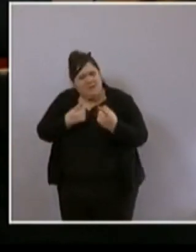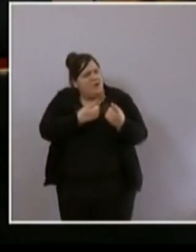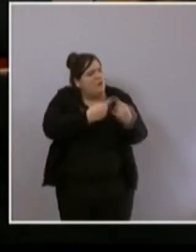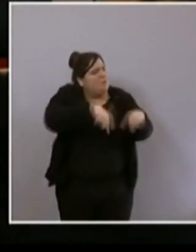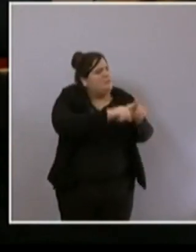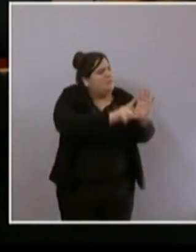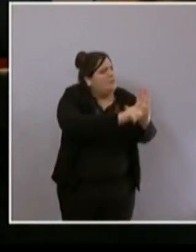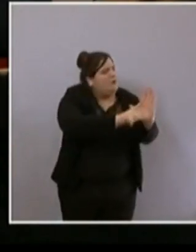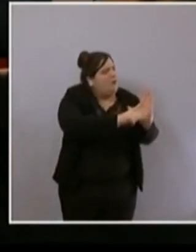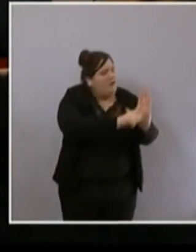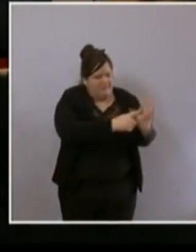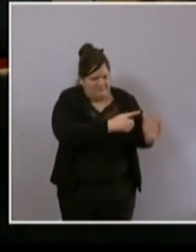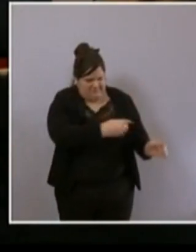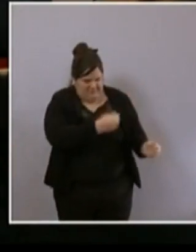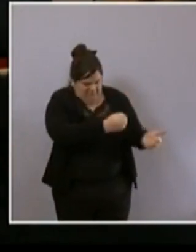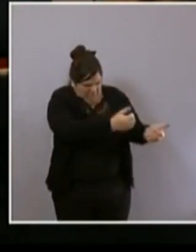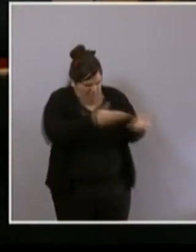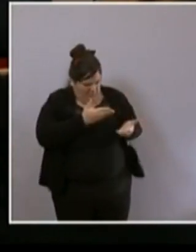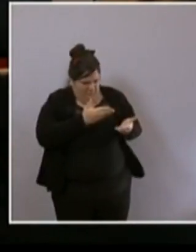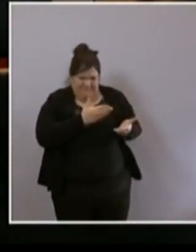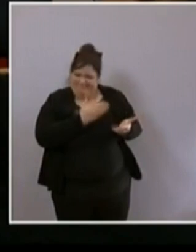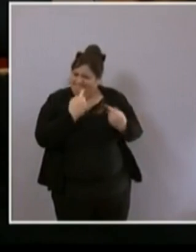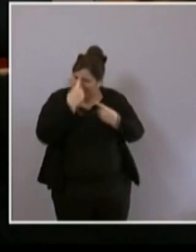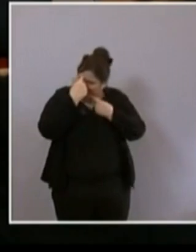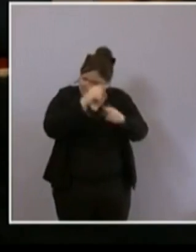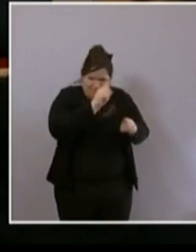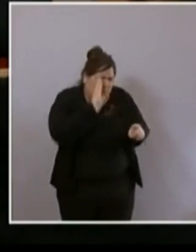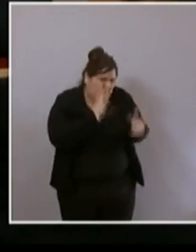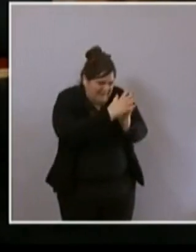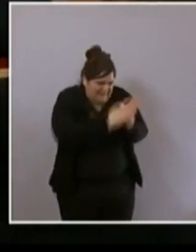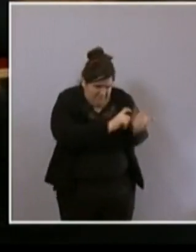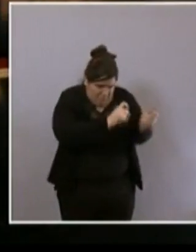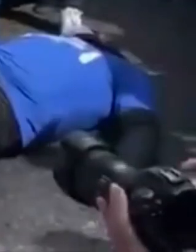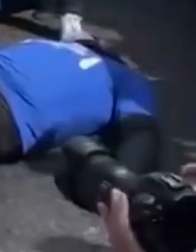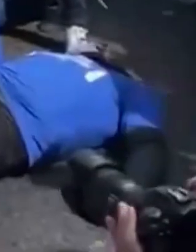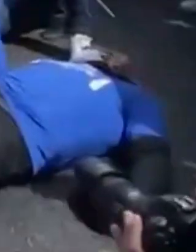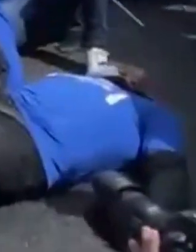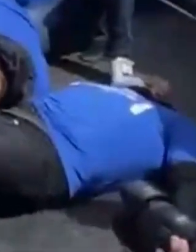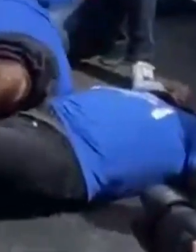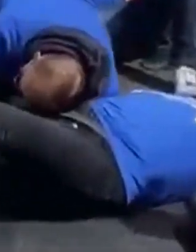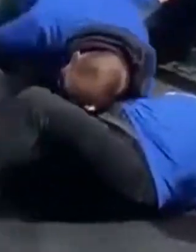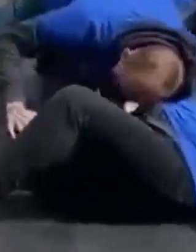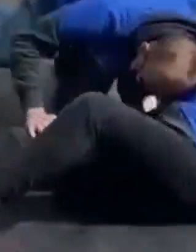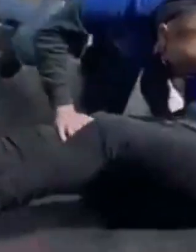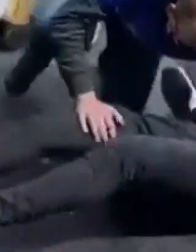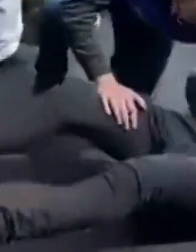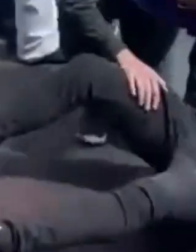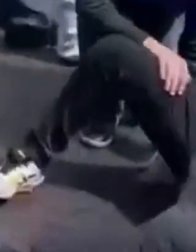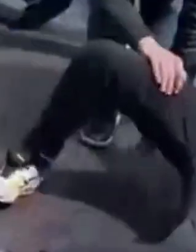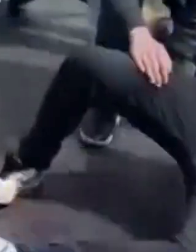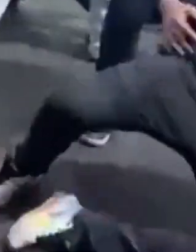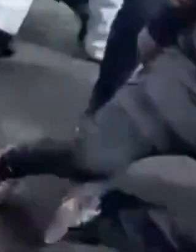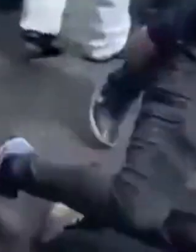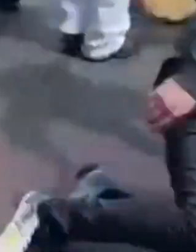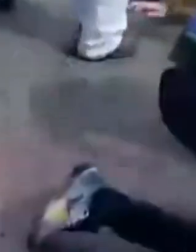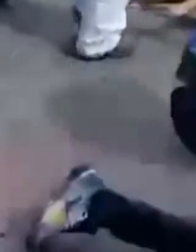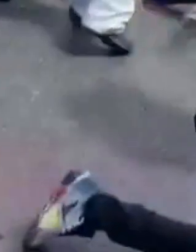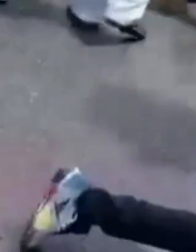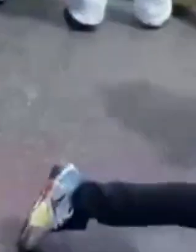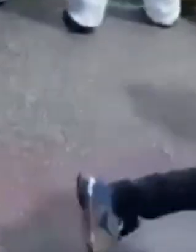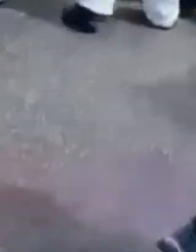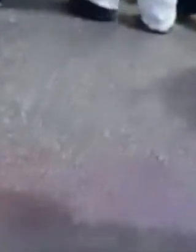Mais très vite, Éric Dupond-Moretti ne cache pas sa colère. Dans son viseur, une mise en scène lors de la manifestation des